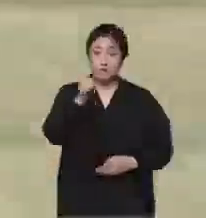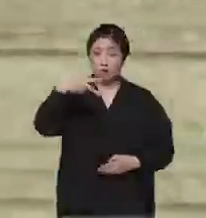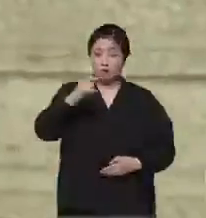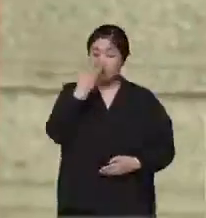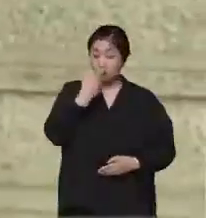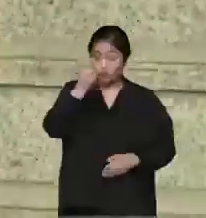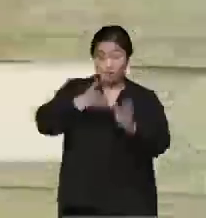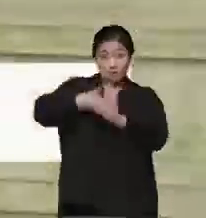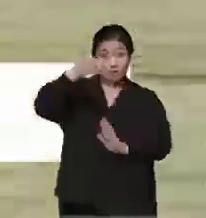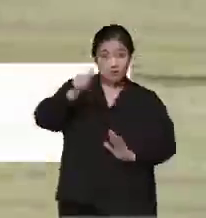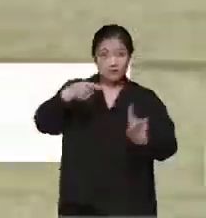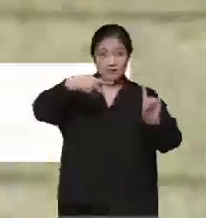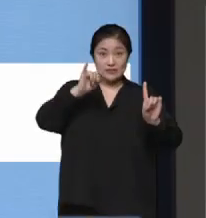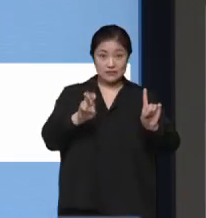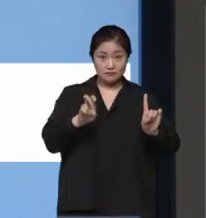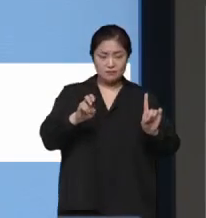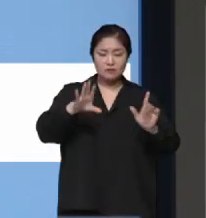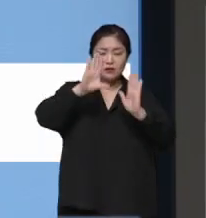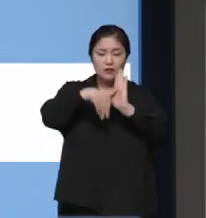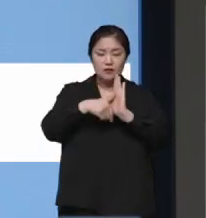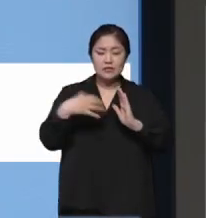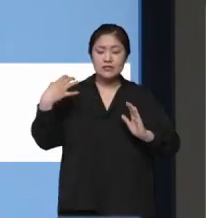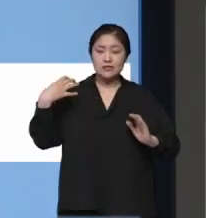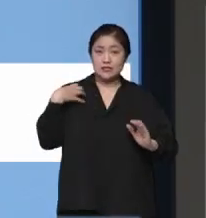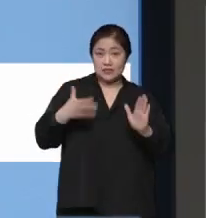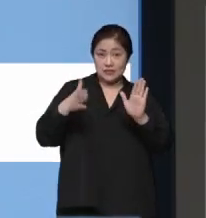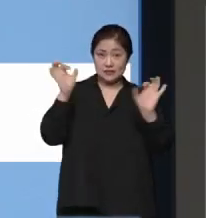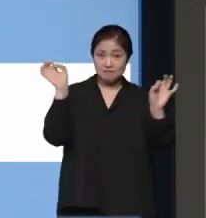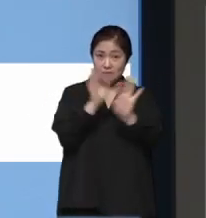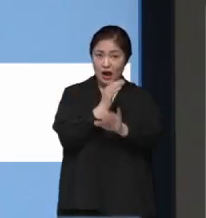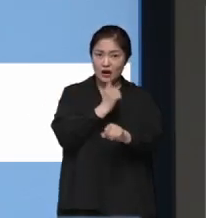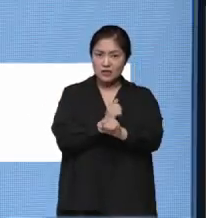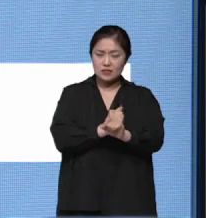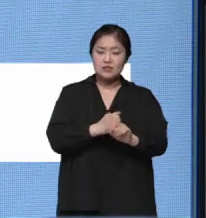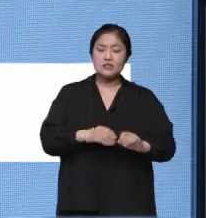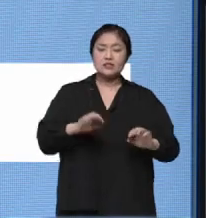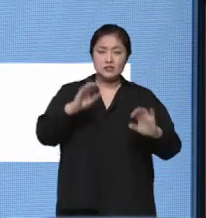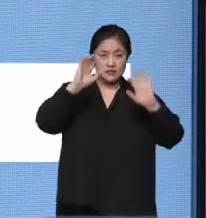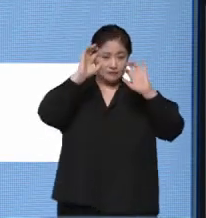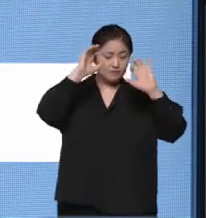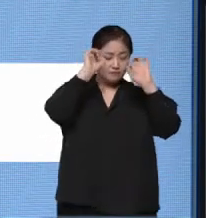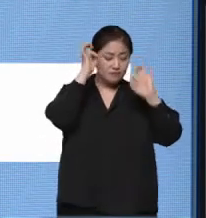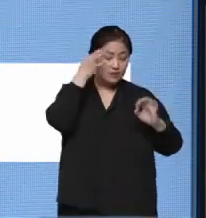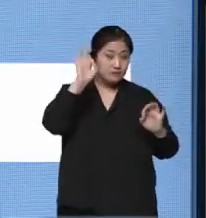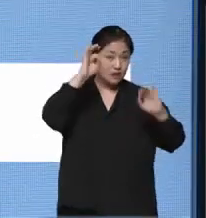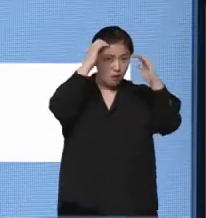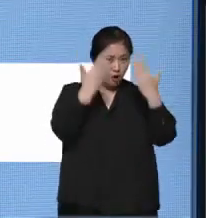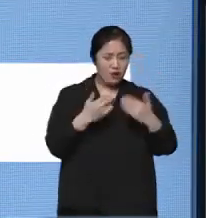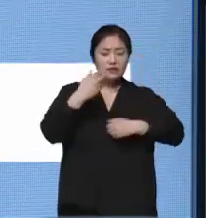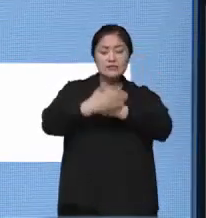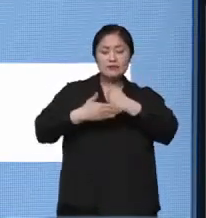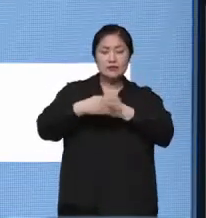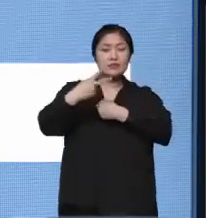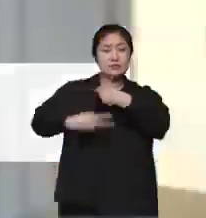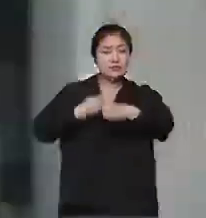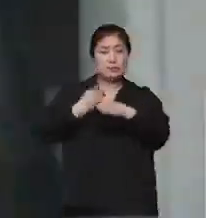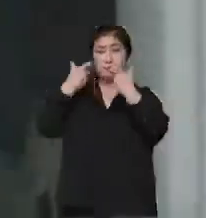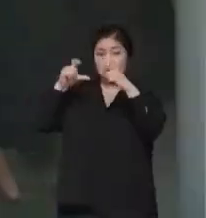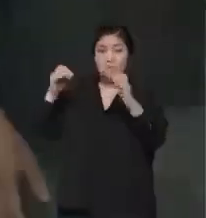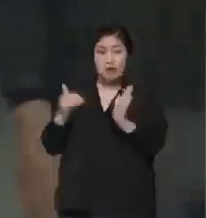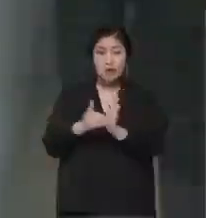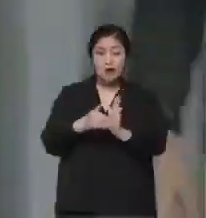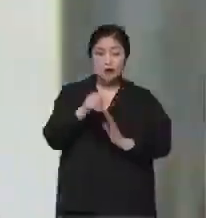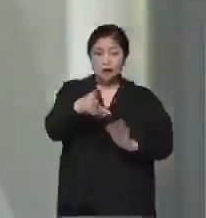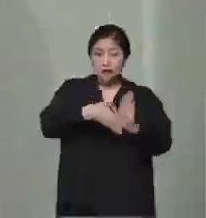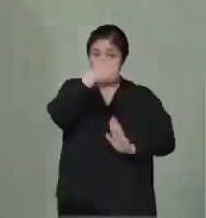허석 순천 시장이 1심에서 시장직 상실형에 해당하는 징역 10개월에 집행유예 2년을 선고받았습니다.